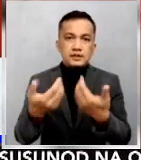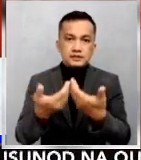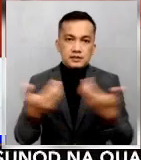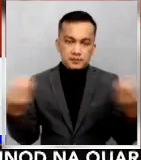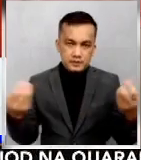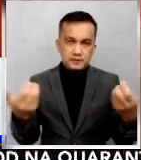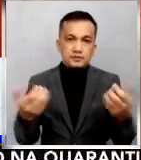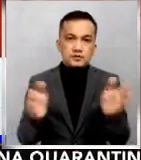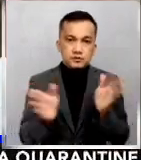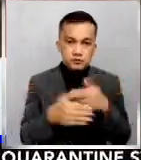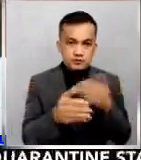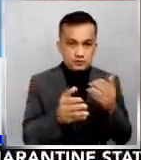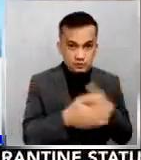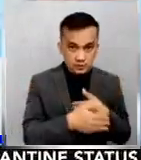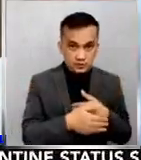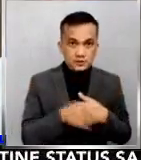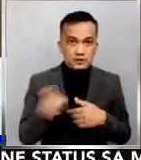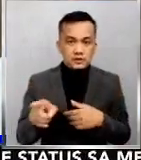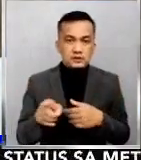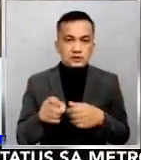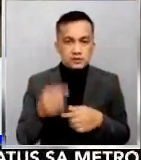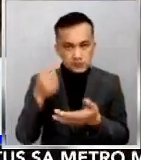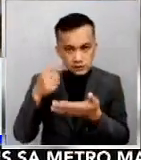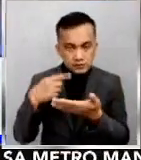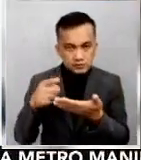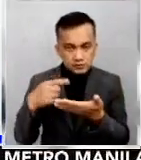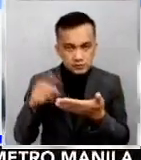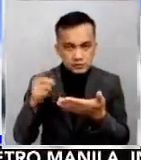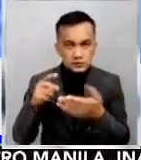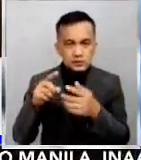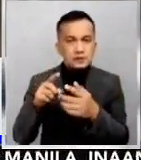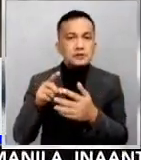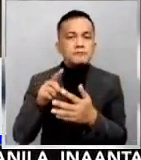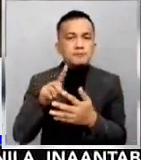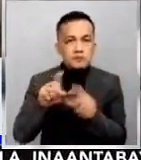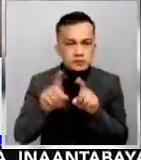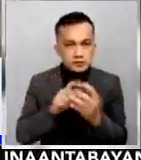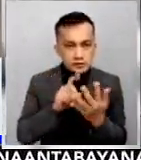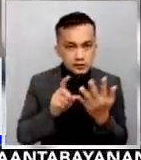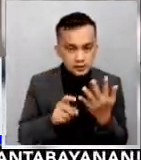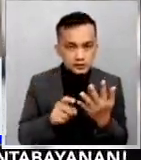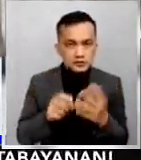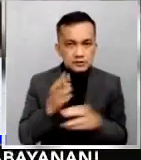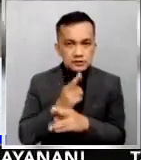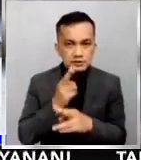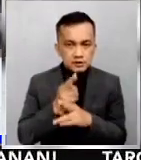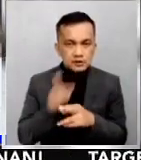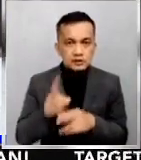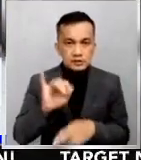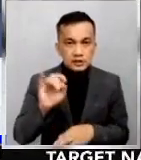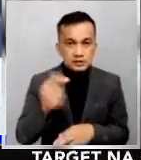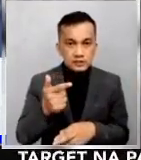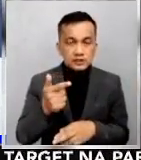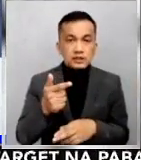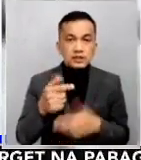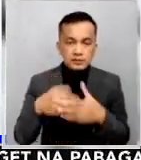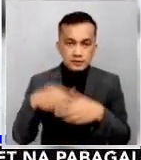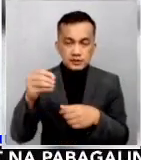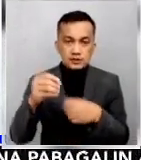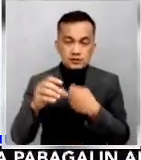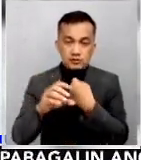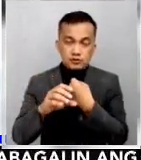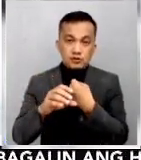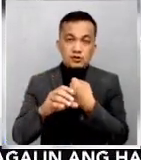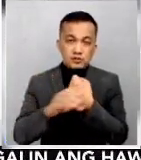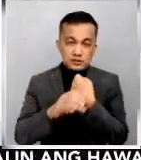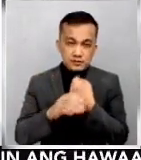tinetest natin sila regularly. Ang DILG naglabas na rin ng pondo para ma-renew ang kontrata ng mga contact tracers na papasok na rin ngayong Agosto. The President